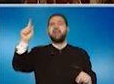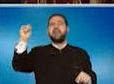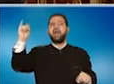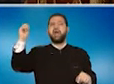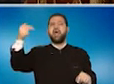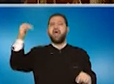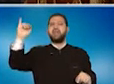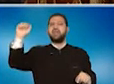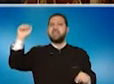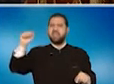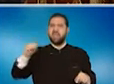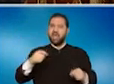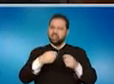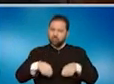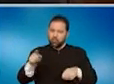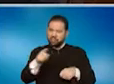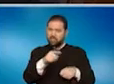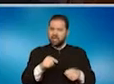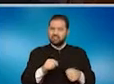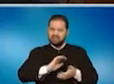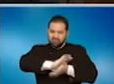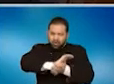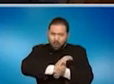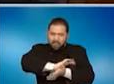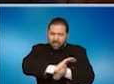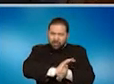dragostea părintelui Non și ceilalți